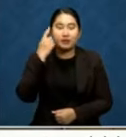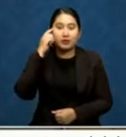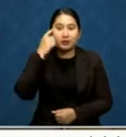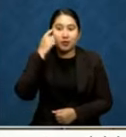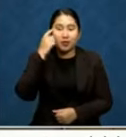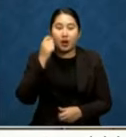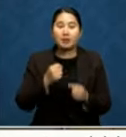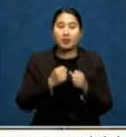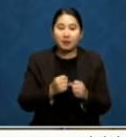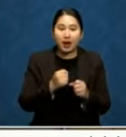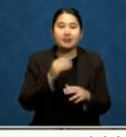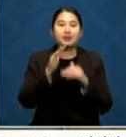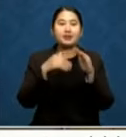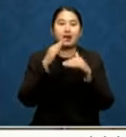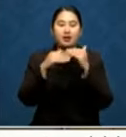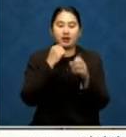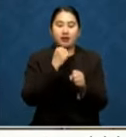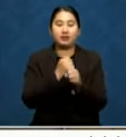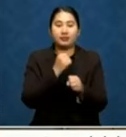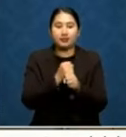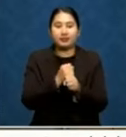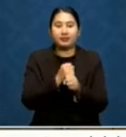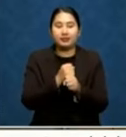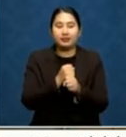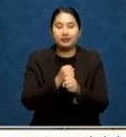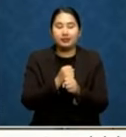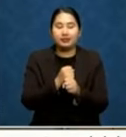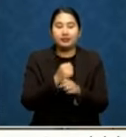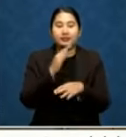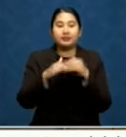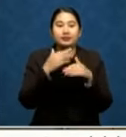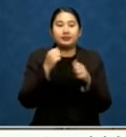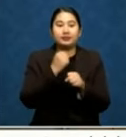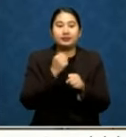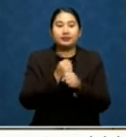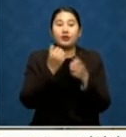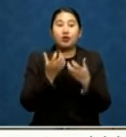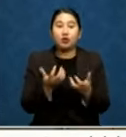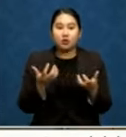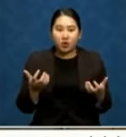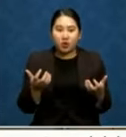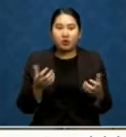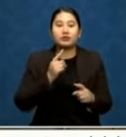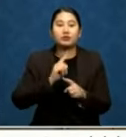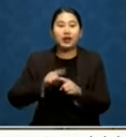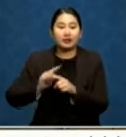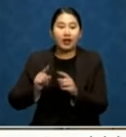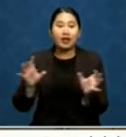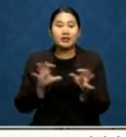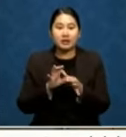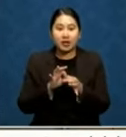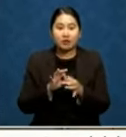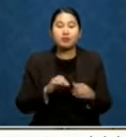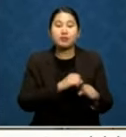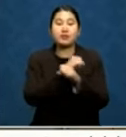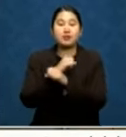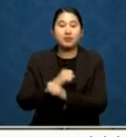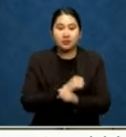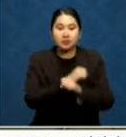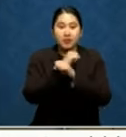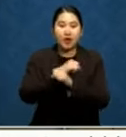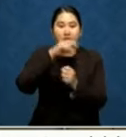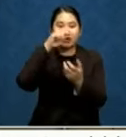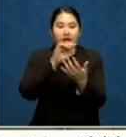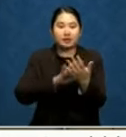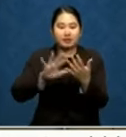านพยายามที่จะพัฒนาที่จะสร้างอาวุธยุทโธปกรณ์เกี่ยวกับความมั่นคงของประเทศเ